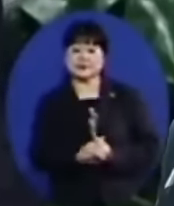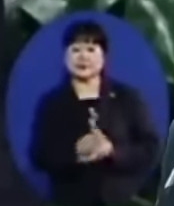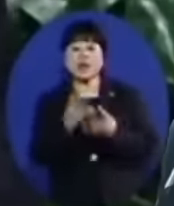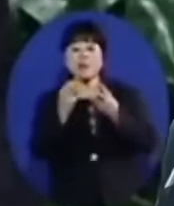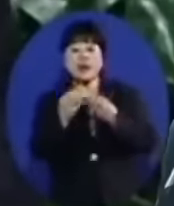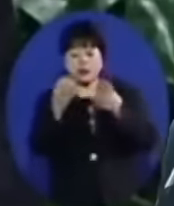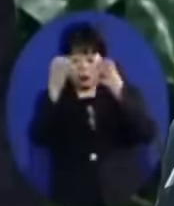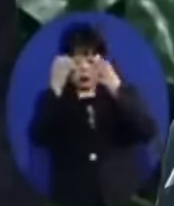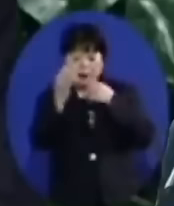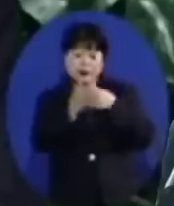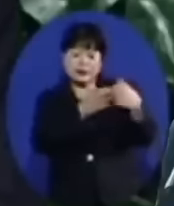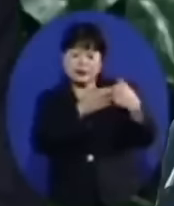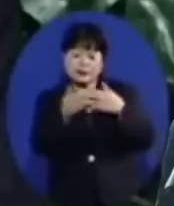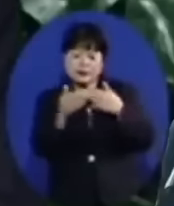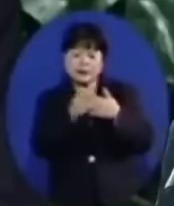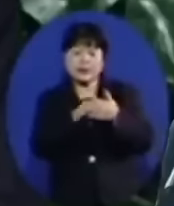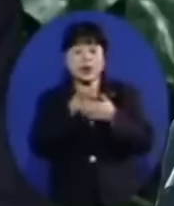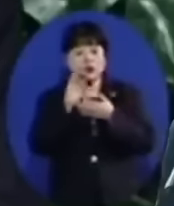많은 고난을 겪고 난 다음